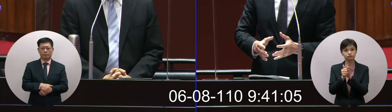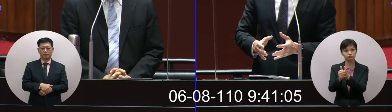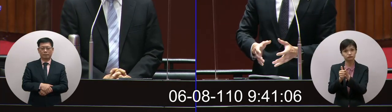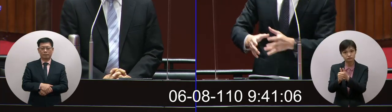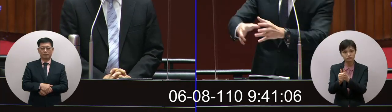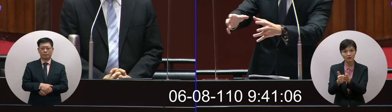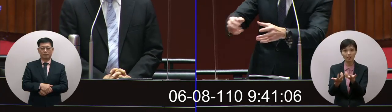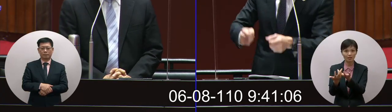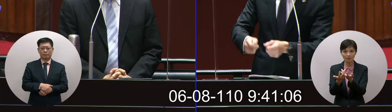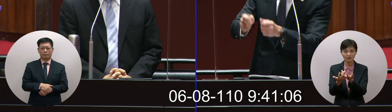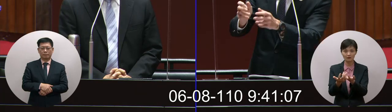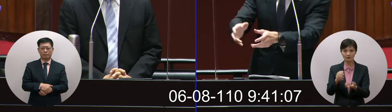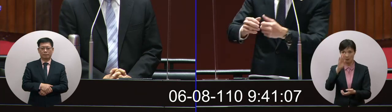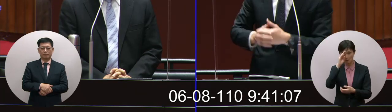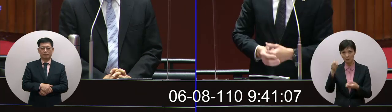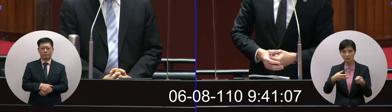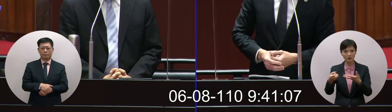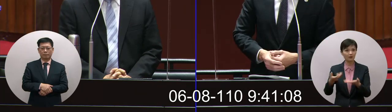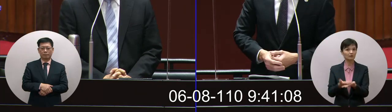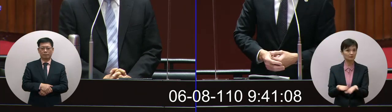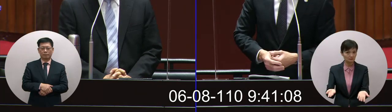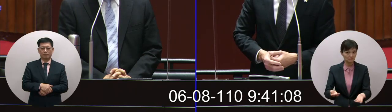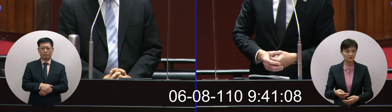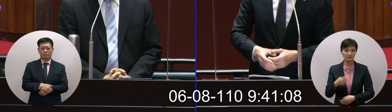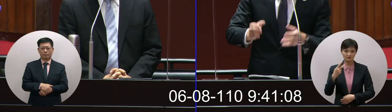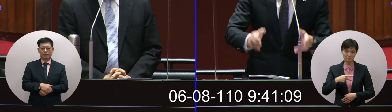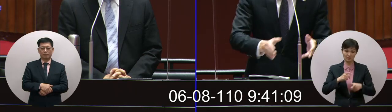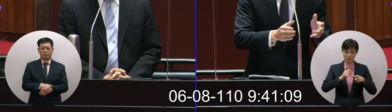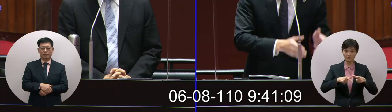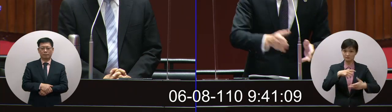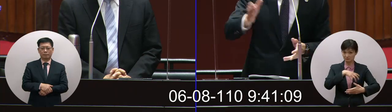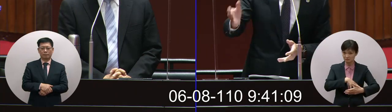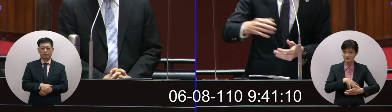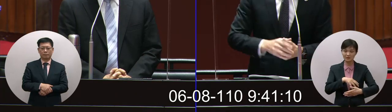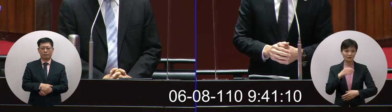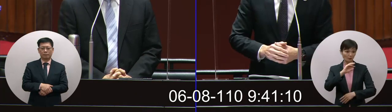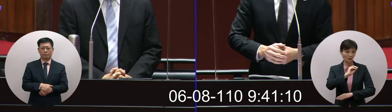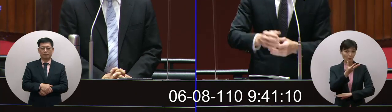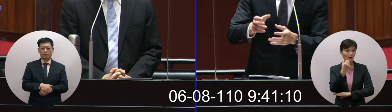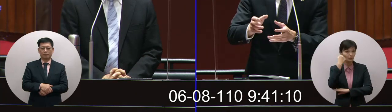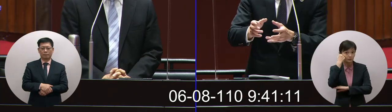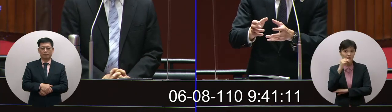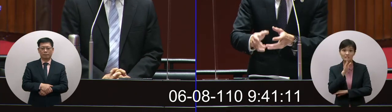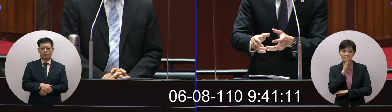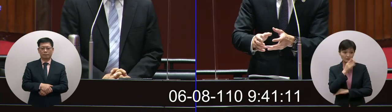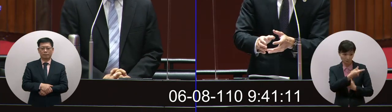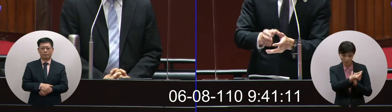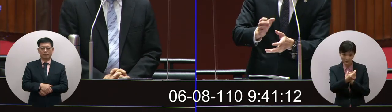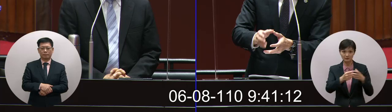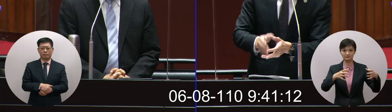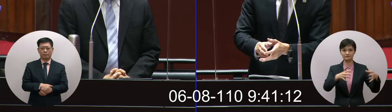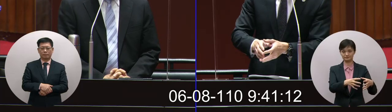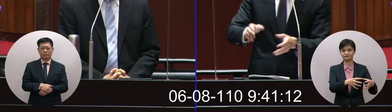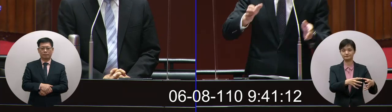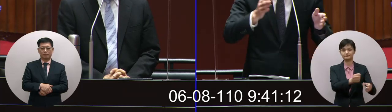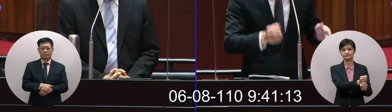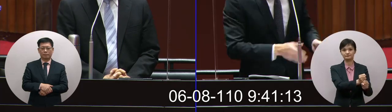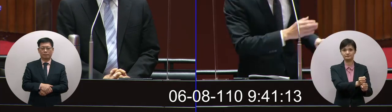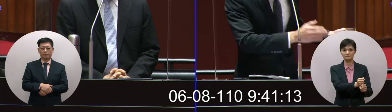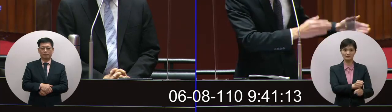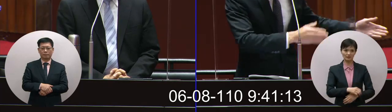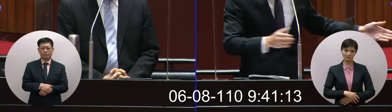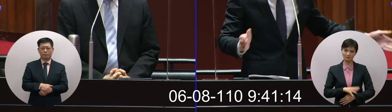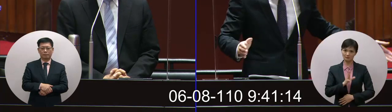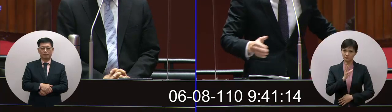人。吼、哦，啊，家己靠做伙叫伊伫会议室上班，内底阁无照咱卫福部即个提供的即个指引，讲吼，都爱